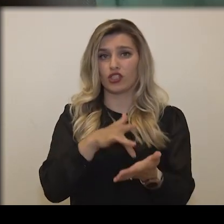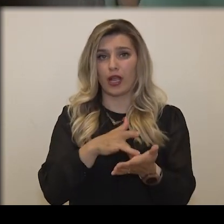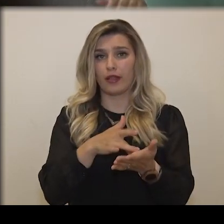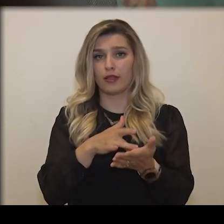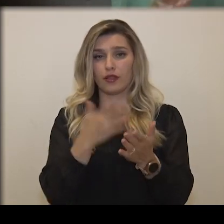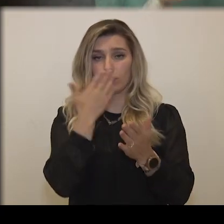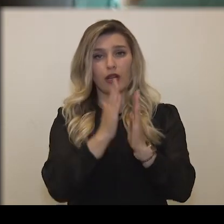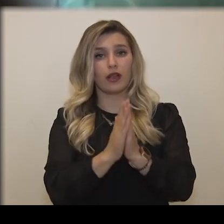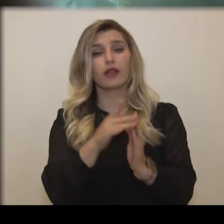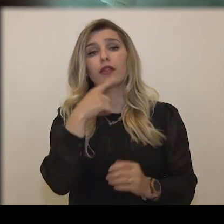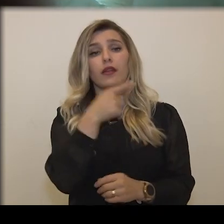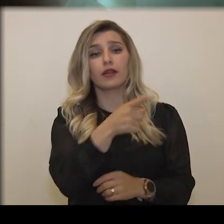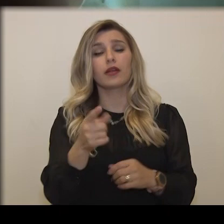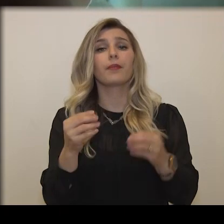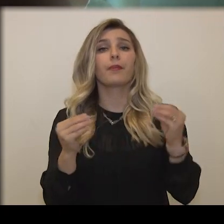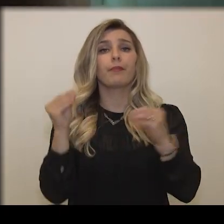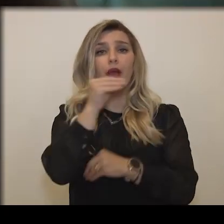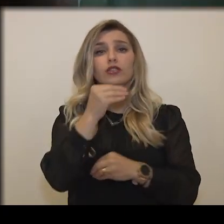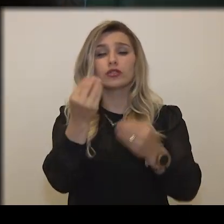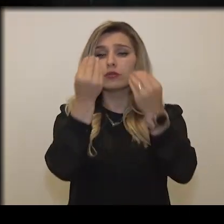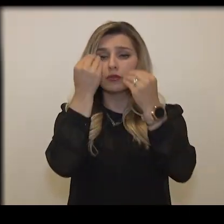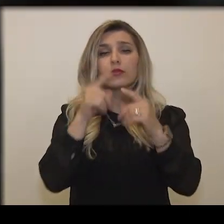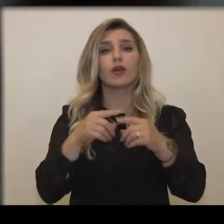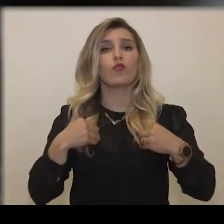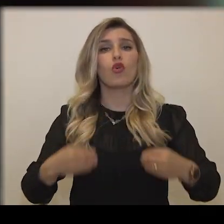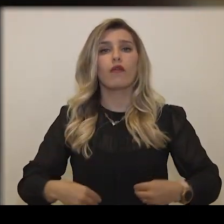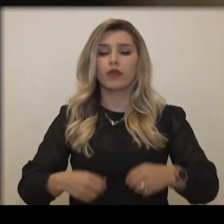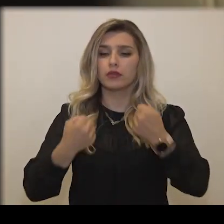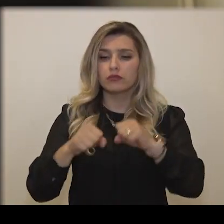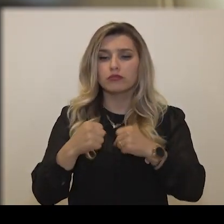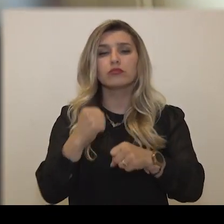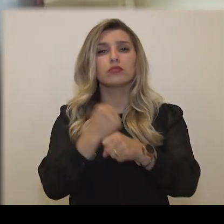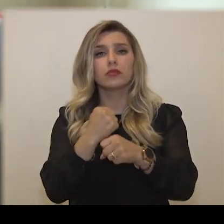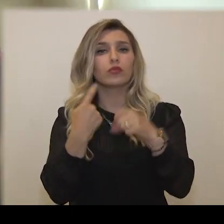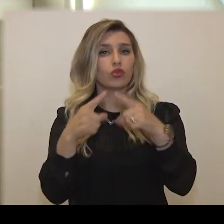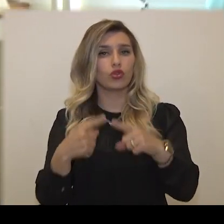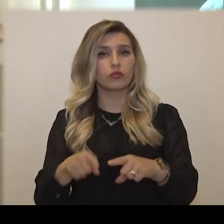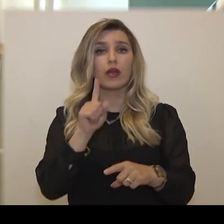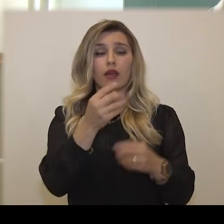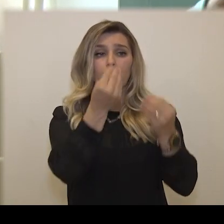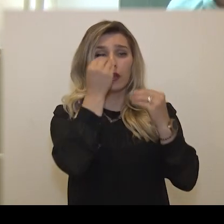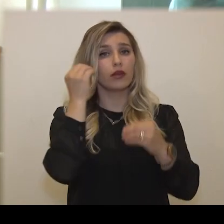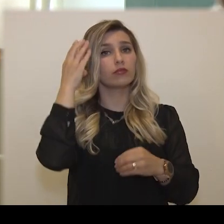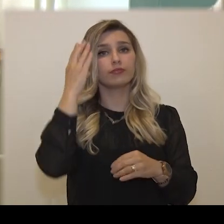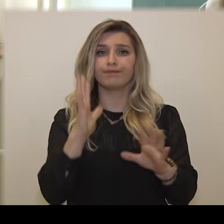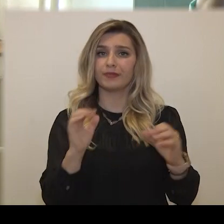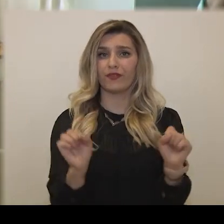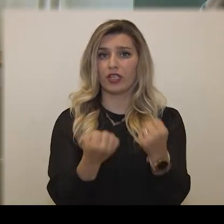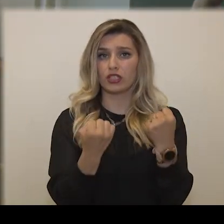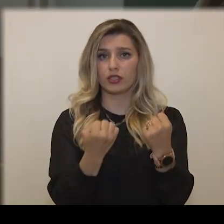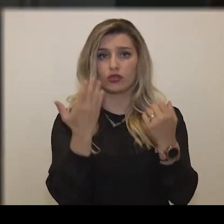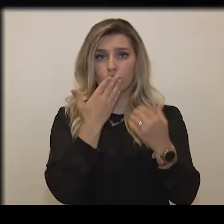se këta nxënës më shumë përgatiten në sferën profesionale, sesa të aftësohen në sferën intelektuale.